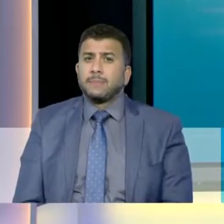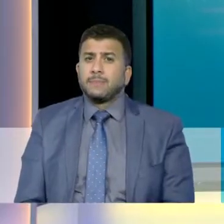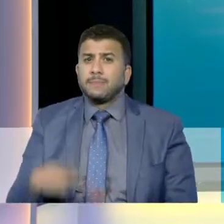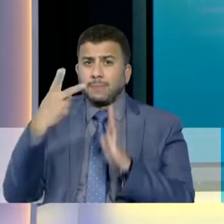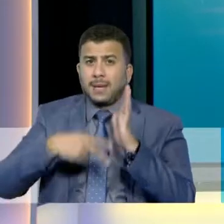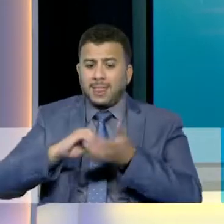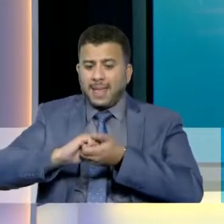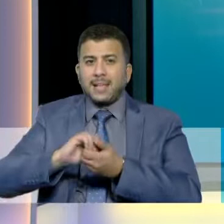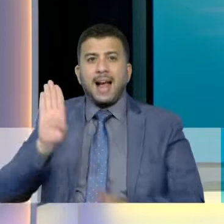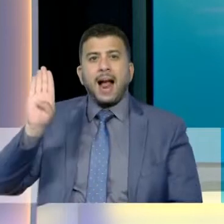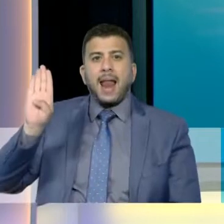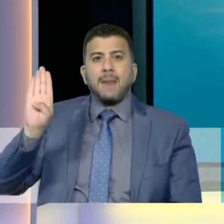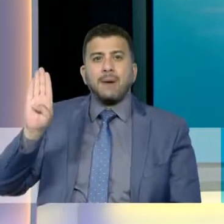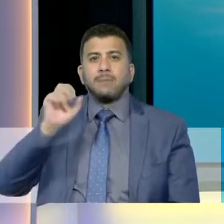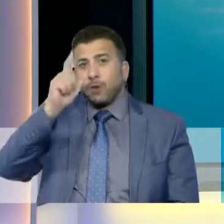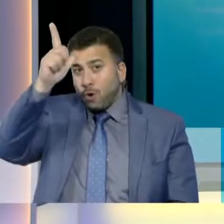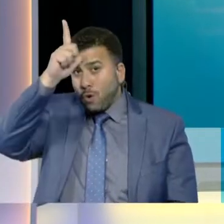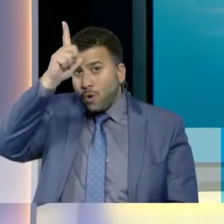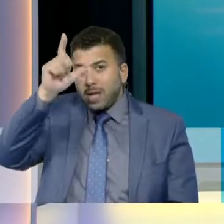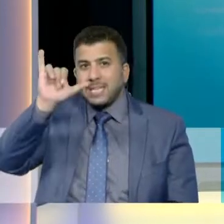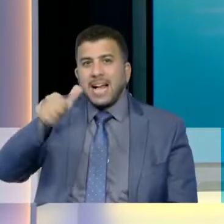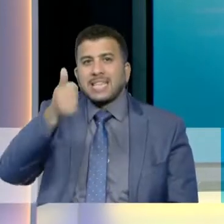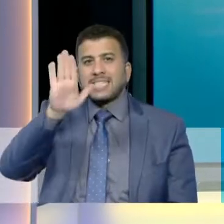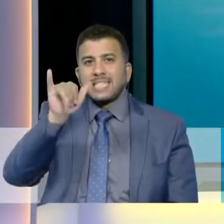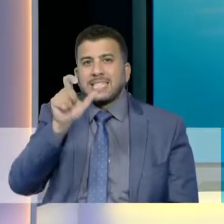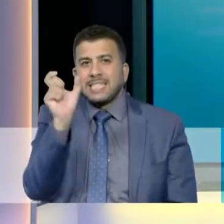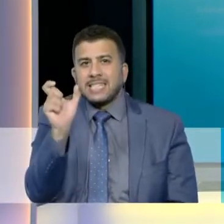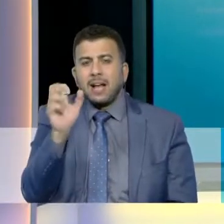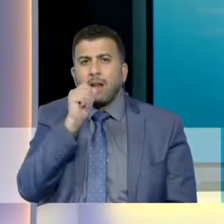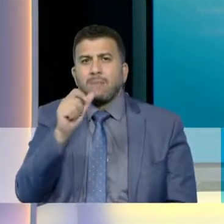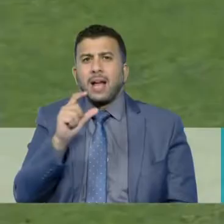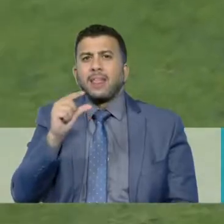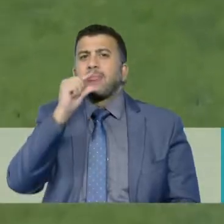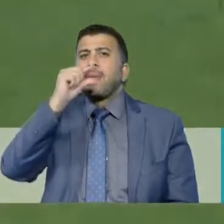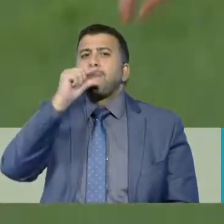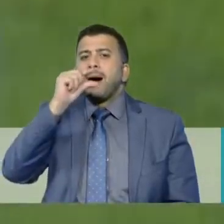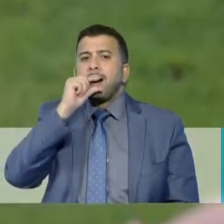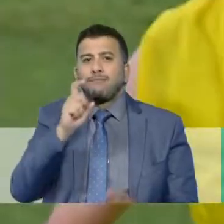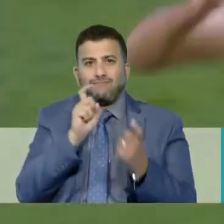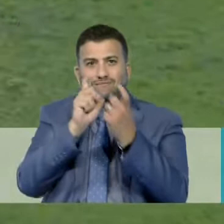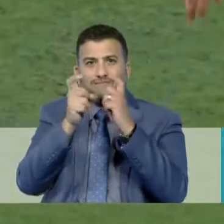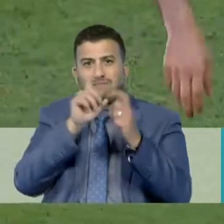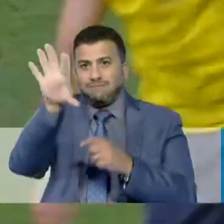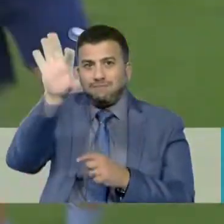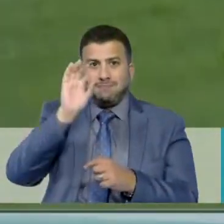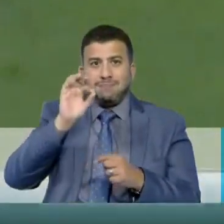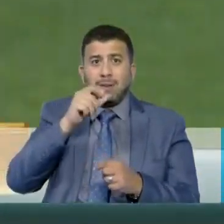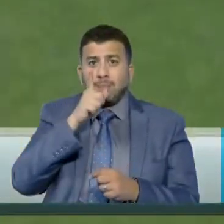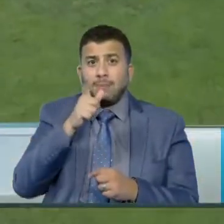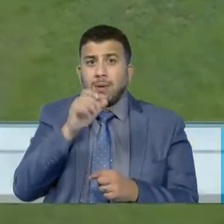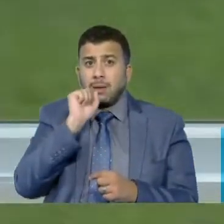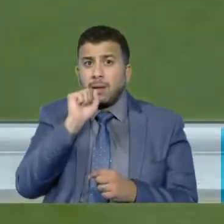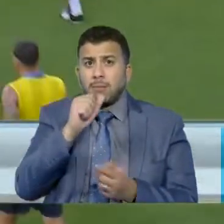تعقد اتحاد كلباء مع الدولي الأردني ياسين البخيت جناح أيسر نادي دبل فجيرة في صفقة انتقال حرة، وجاءت